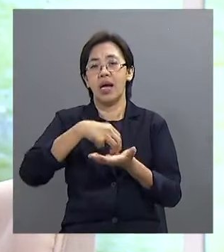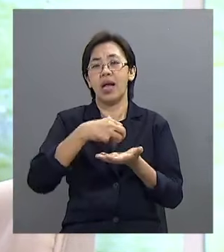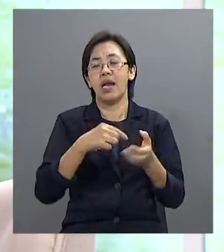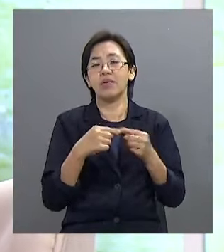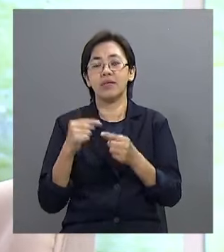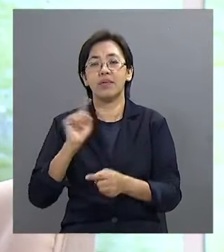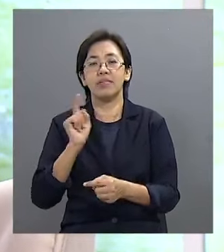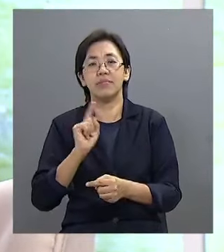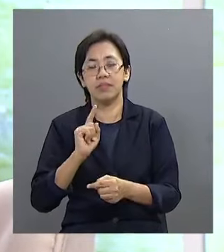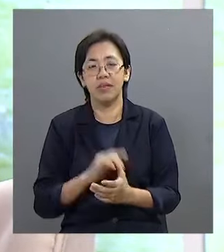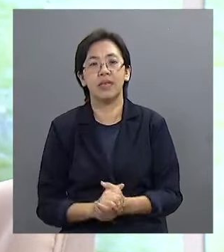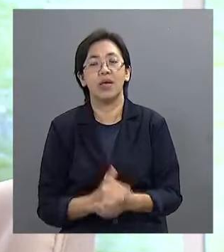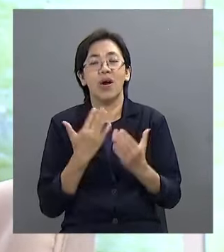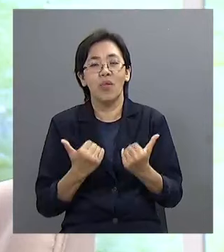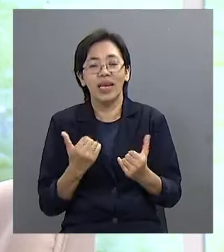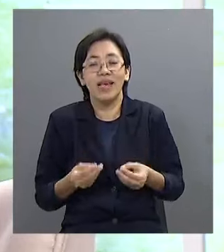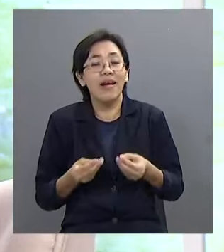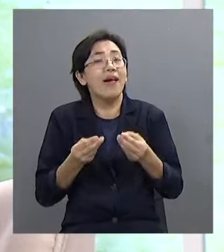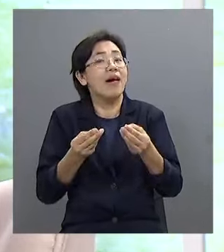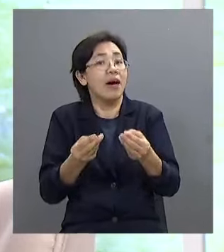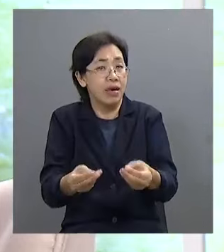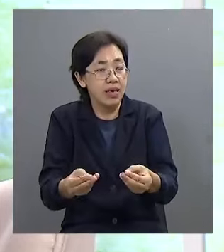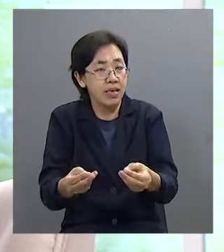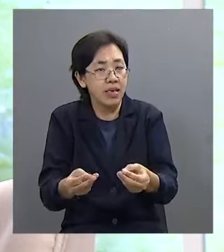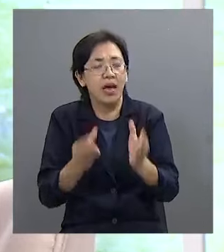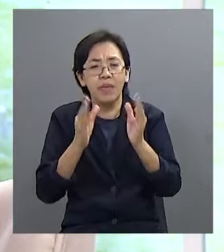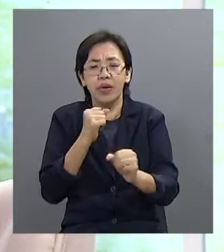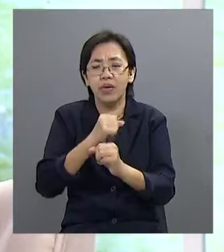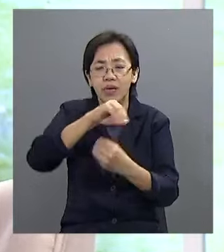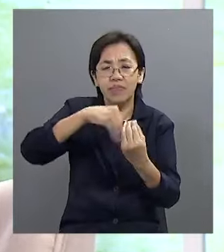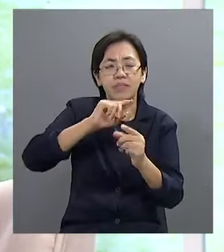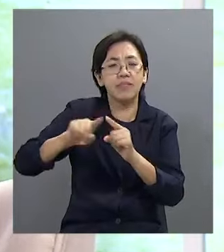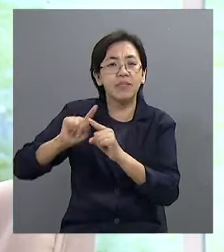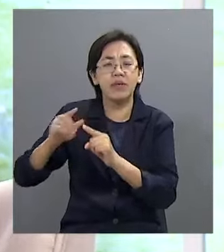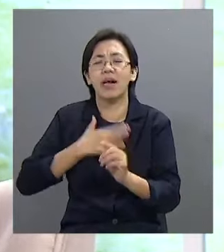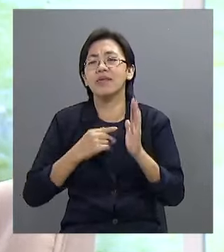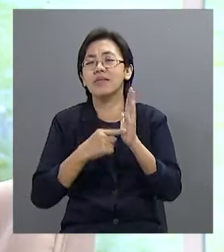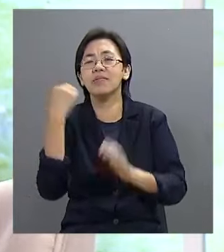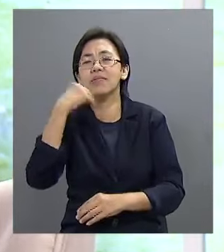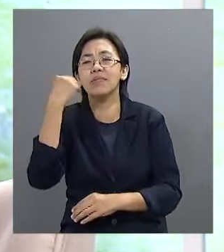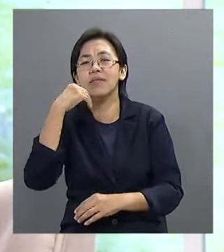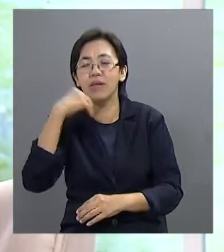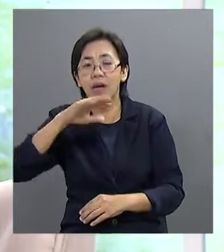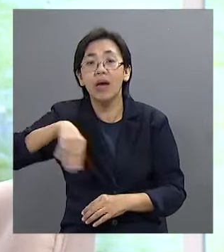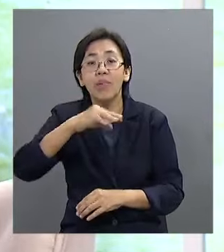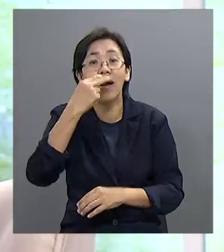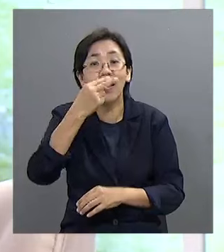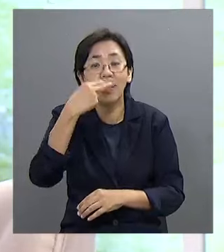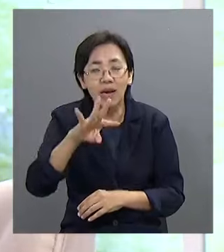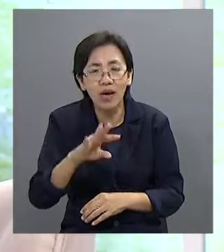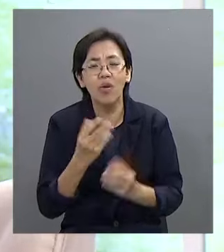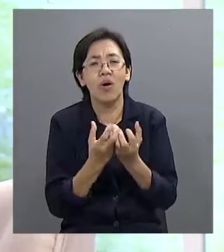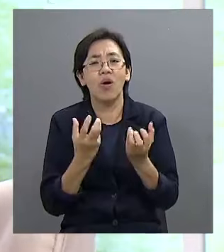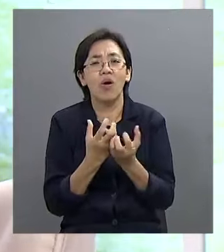วันนี้เนี่ยนะคะหลายๆคนก็มีผู้ประกอบการหลายรายที่เรานำเสนอกันในสีสันวาไรตี้คุณผู้ชมคะว่าขอขายราคา